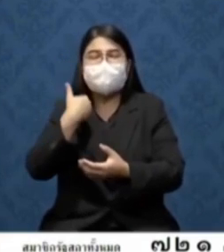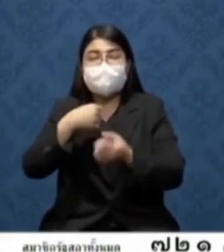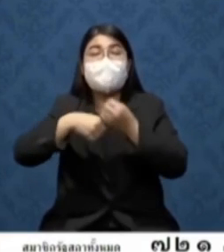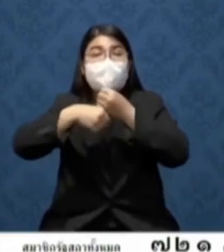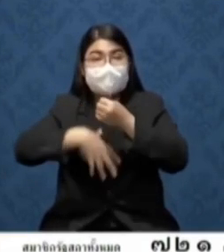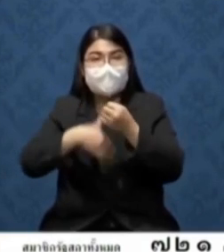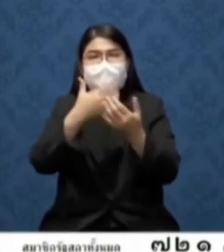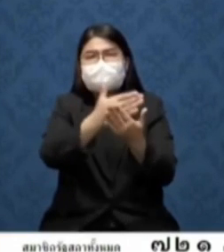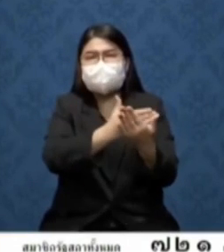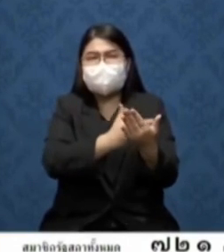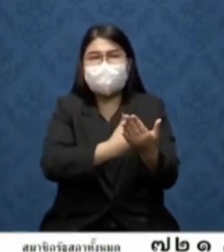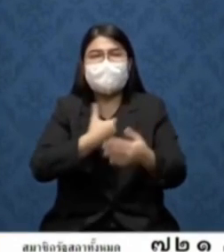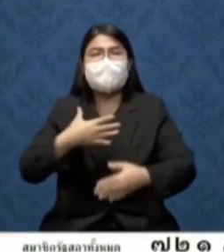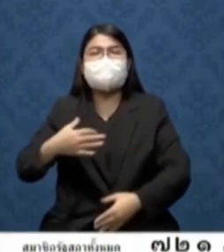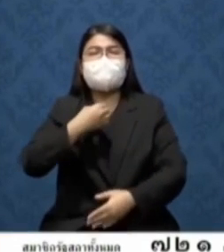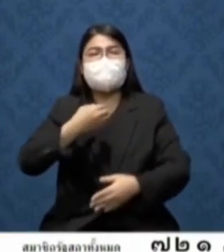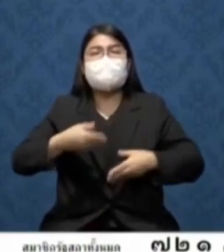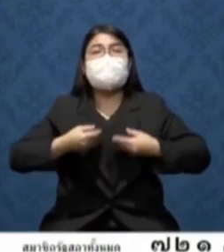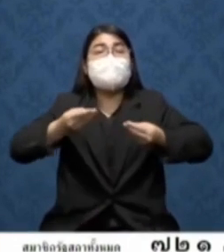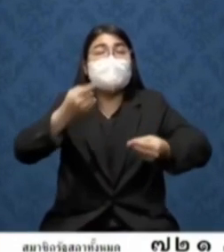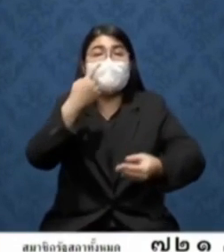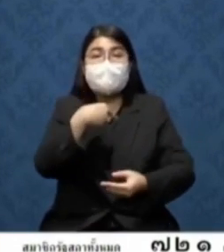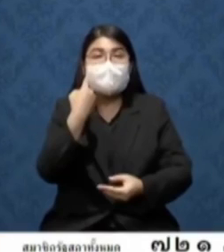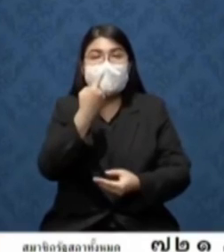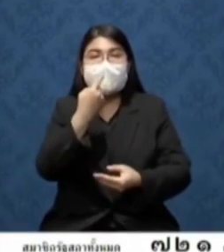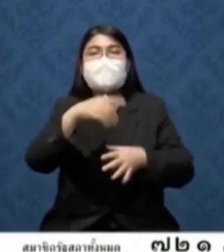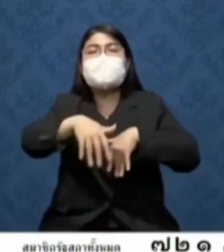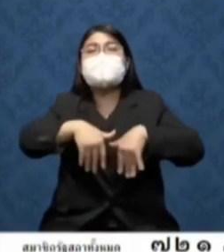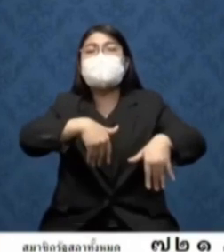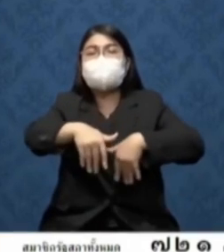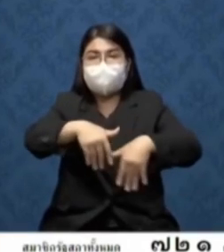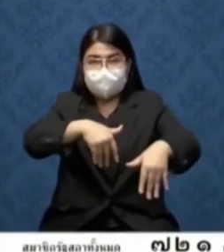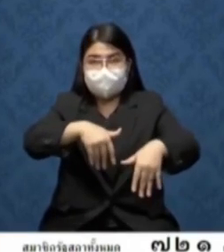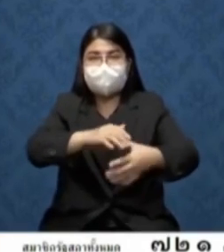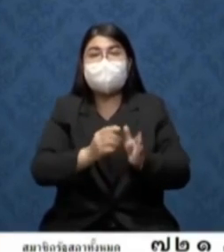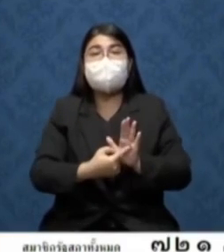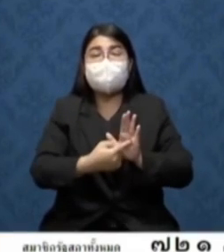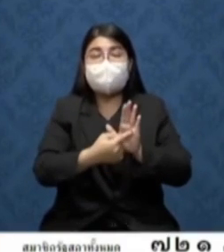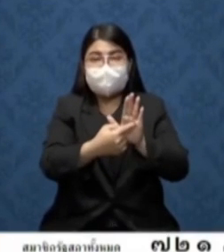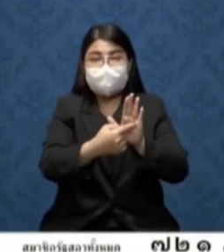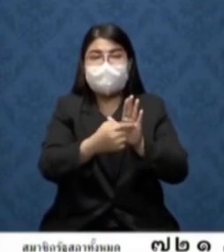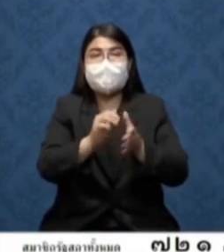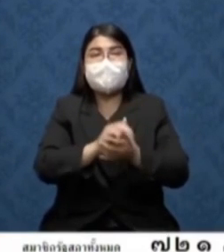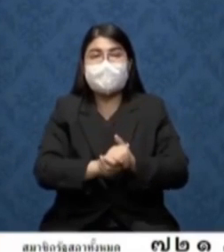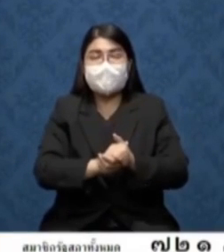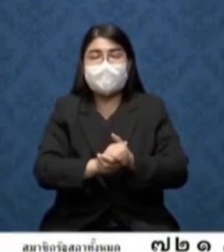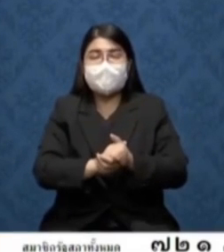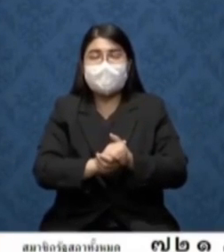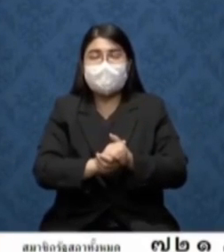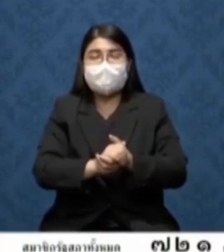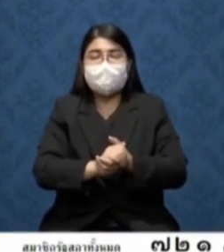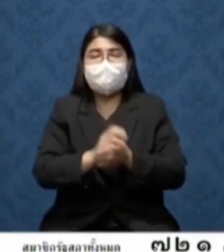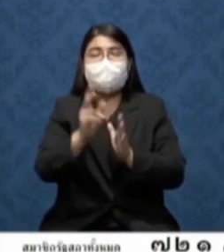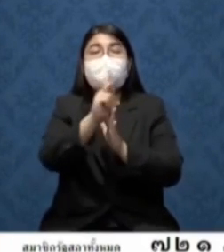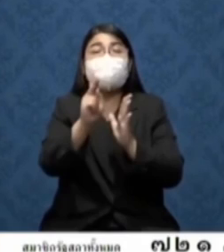1990ที่ให้อำนาจกับท้องถิ่นครับยกตัวอย่าง City Planning Law หรือกฎหมายผังเมือง